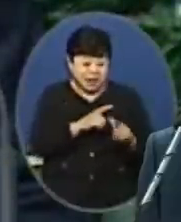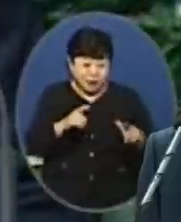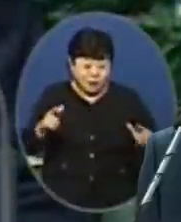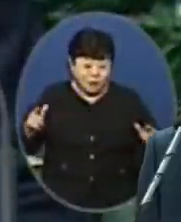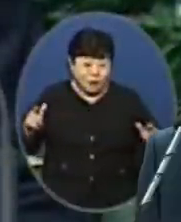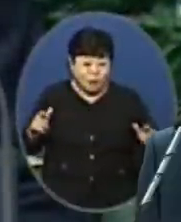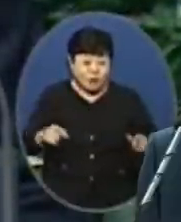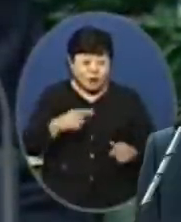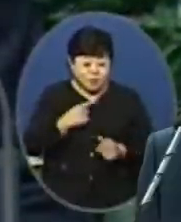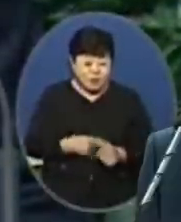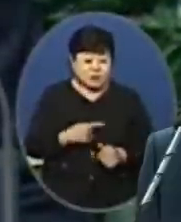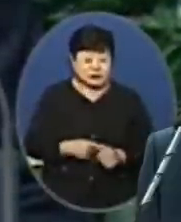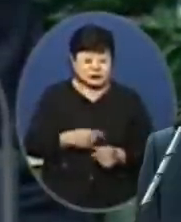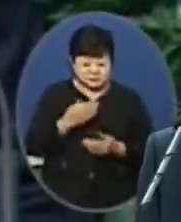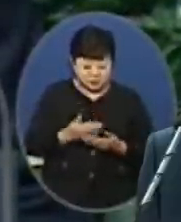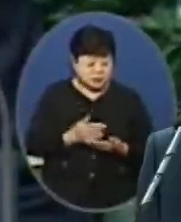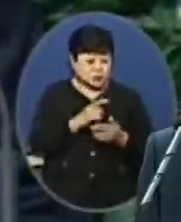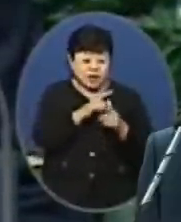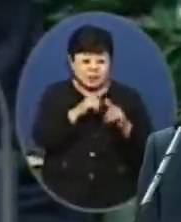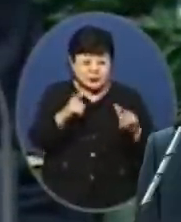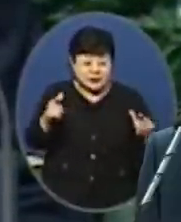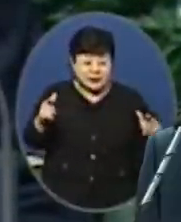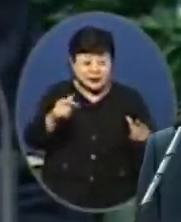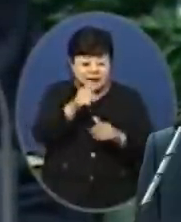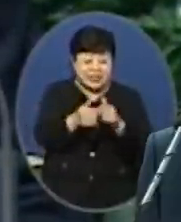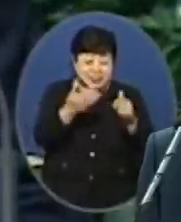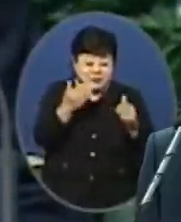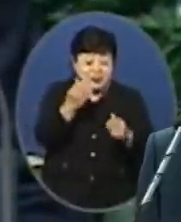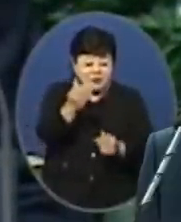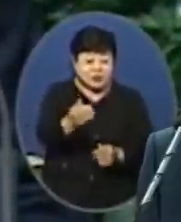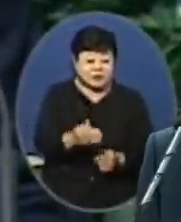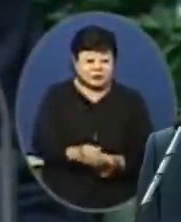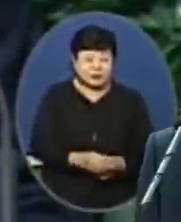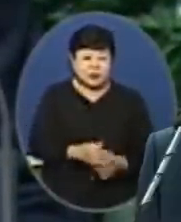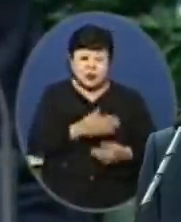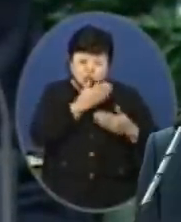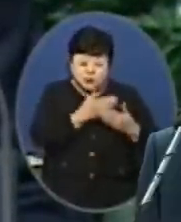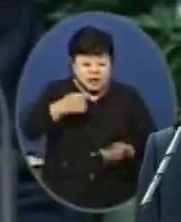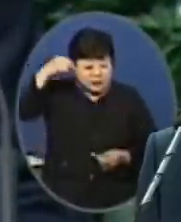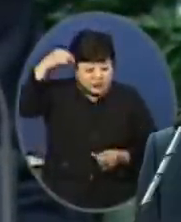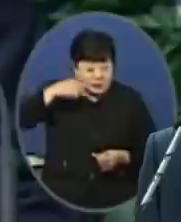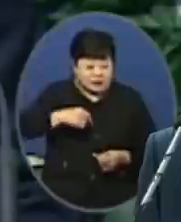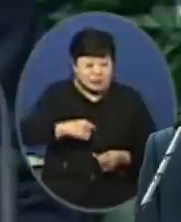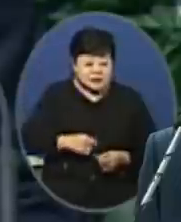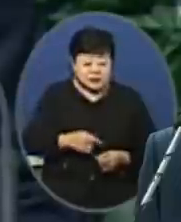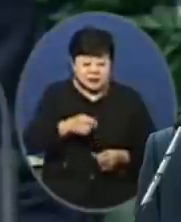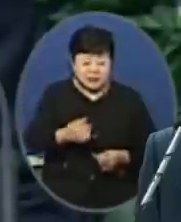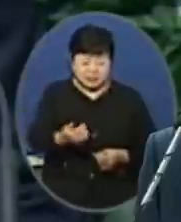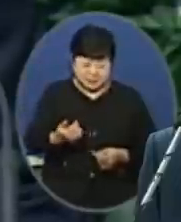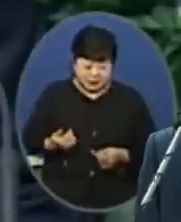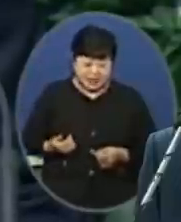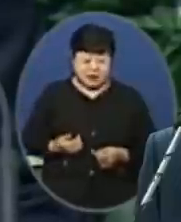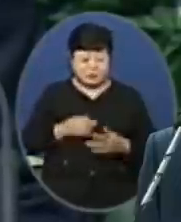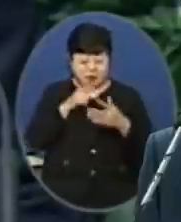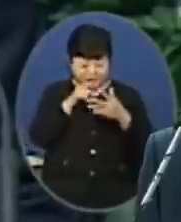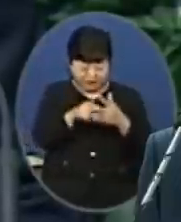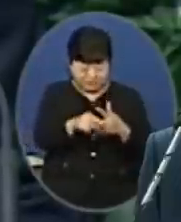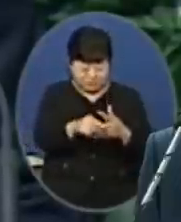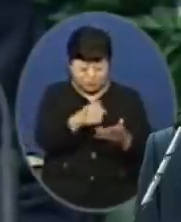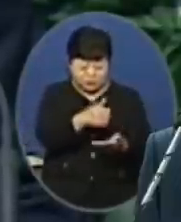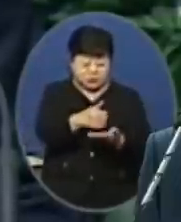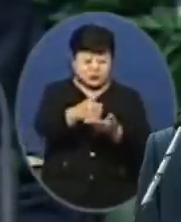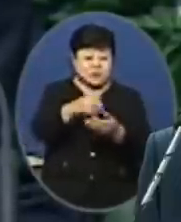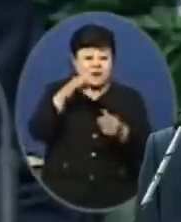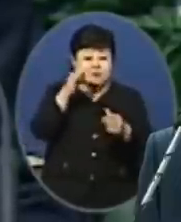않았었습니다. 멸시하고 천대받지도 않았었습니다. 하나님은 여러분을 너무나 귀하게 여기서 만세진에 여러분을 아시고